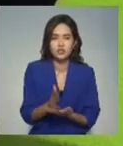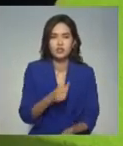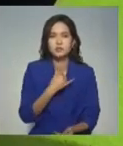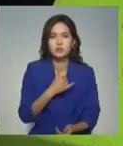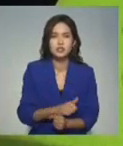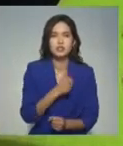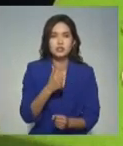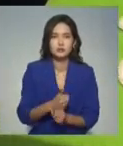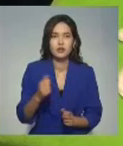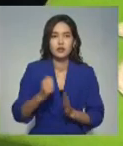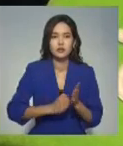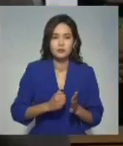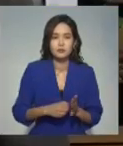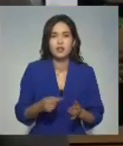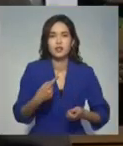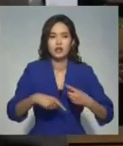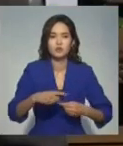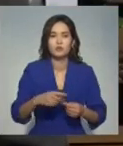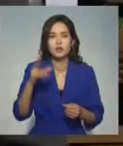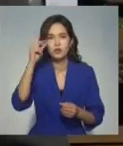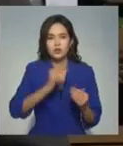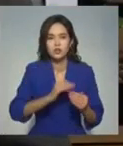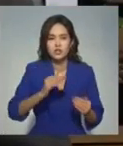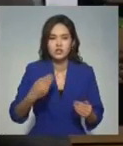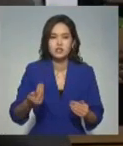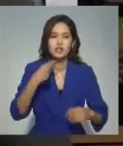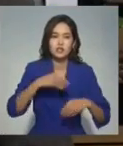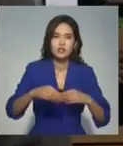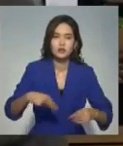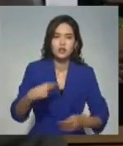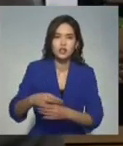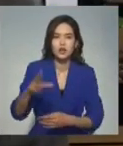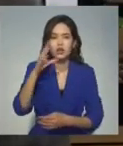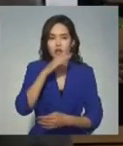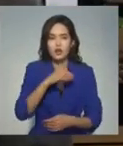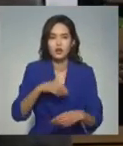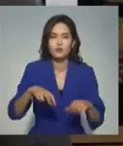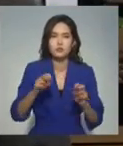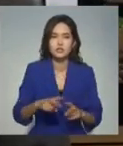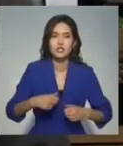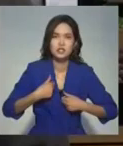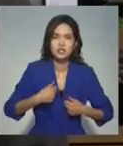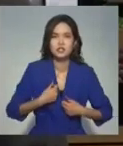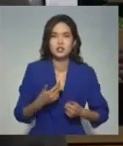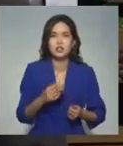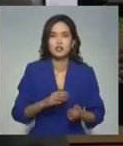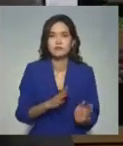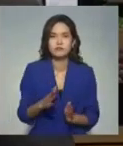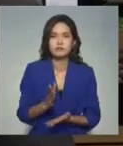мақсатымыз тізбектен тиімсіз дилерлерді алып тастау және осы тауарларды сатып алатын алматылықтар үшін барынша қолайлы жағдай жасау.